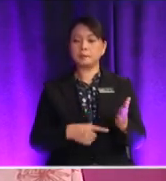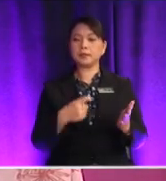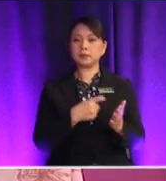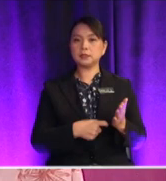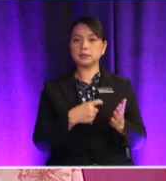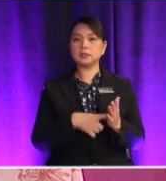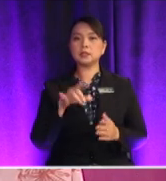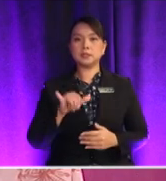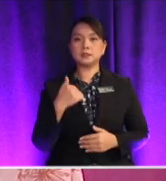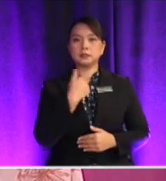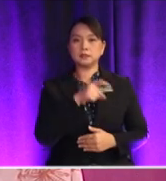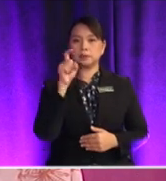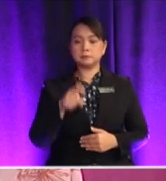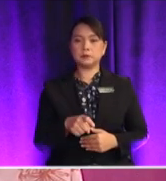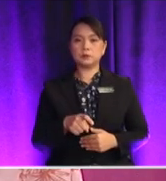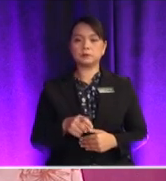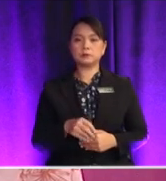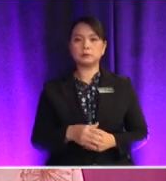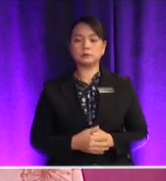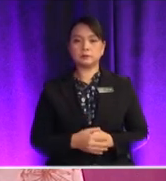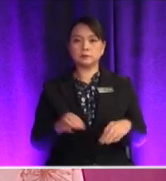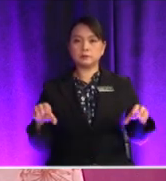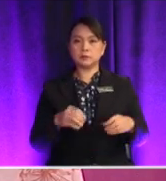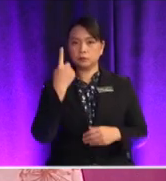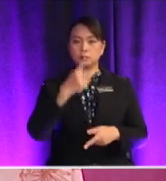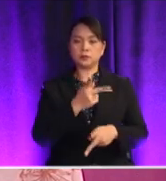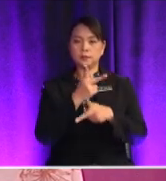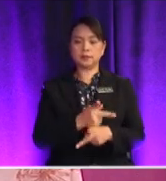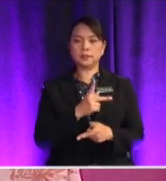dan sepatutnya kita amalkan apabila kita untuk mengekalkan